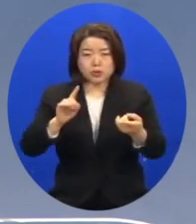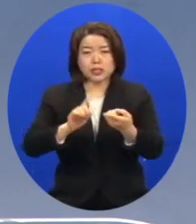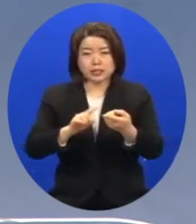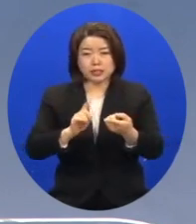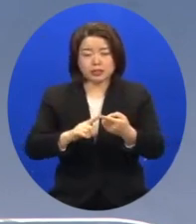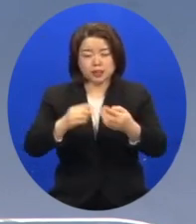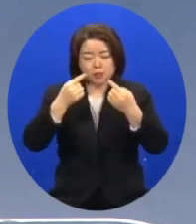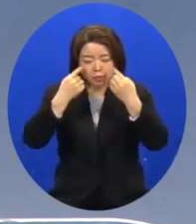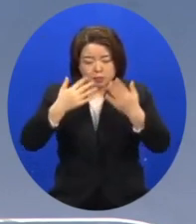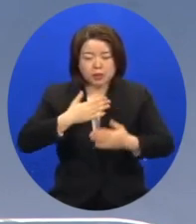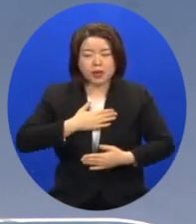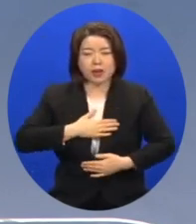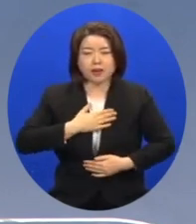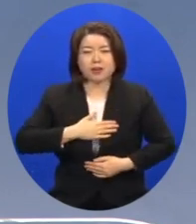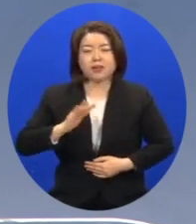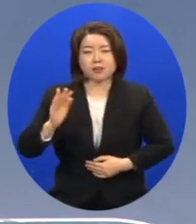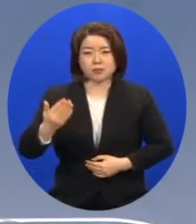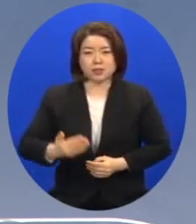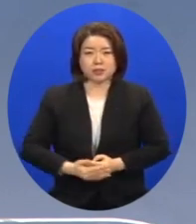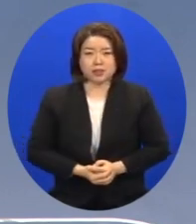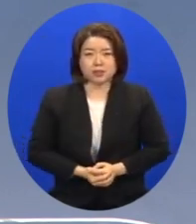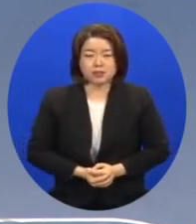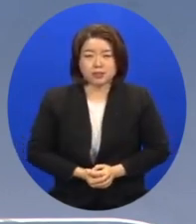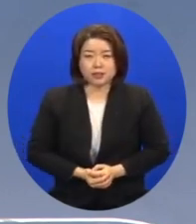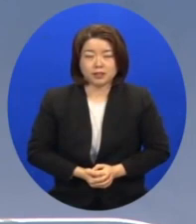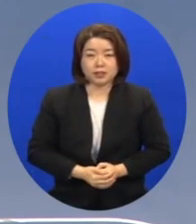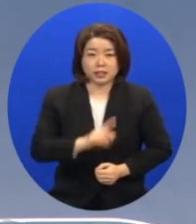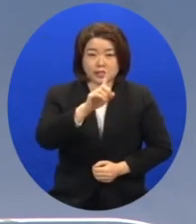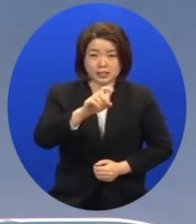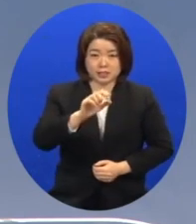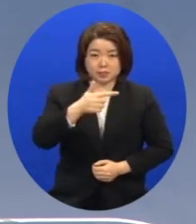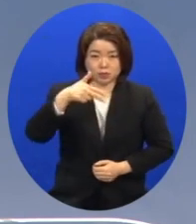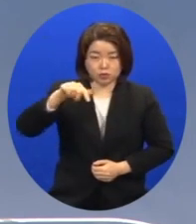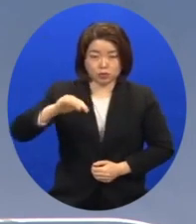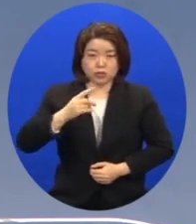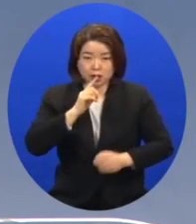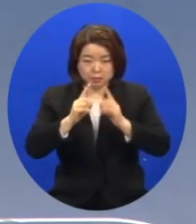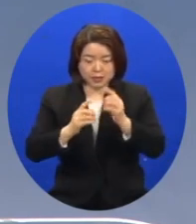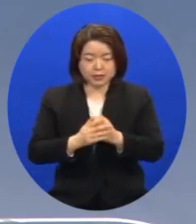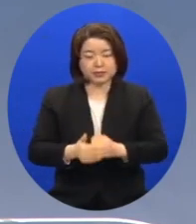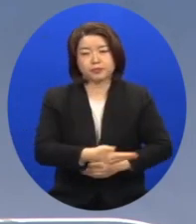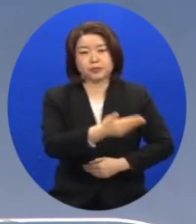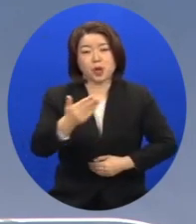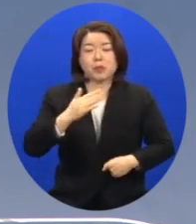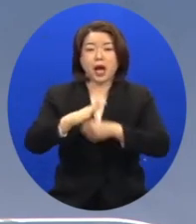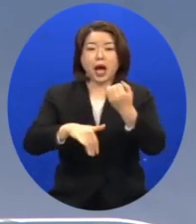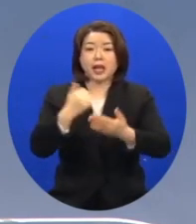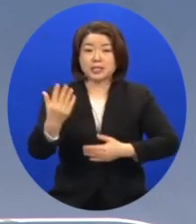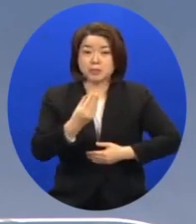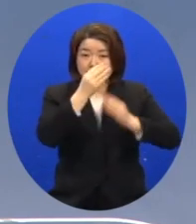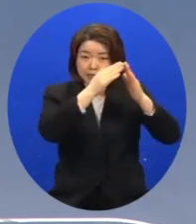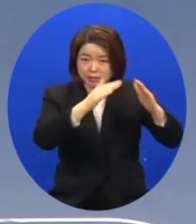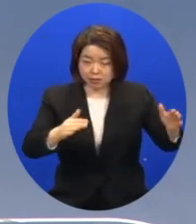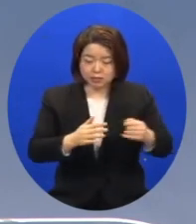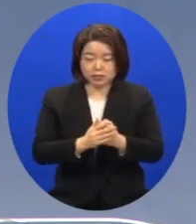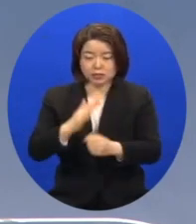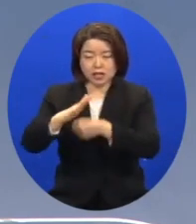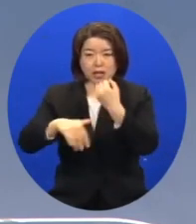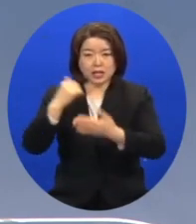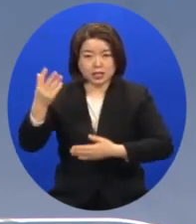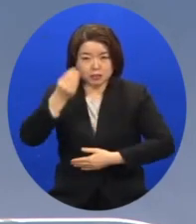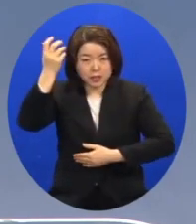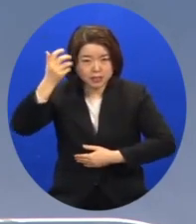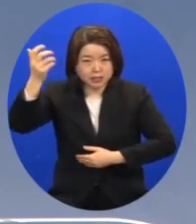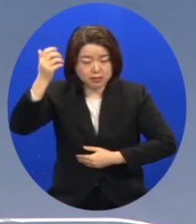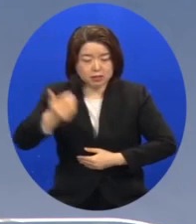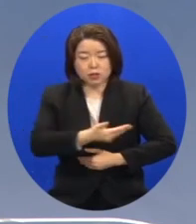아는 것입니다 16절 말씀에 여러분은 하나님의 성전이 며 하나님의 성령이 여러분